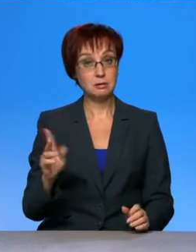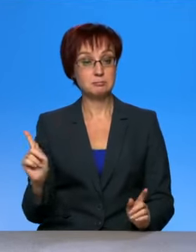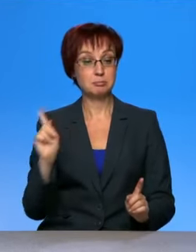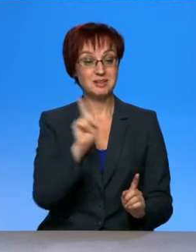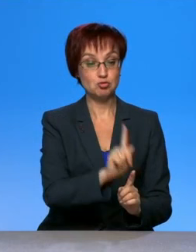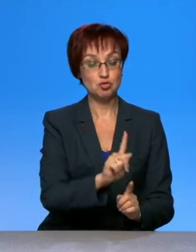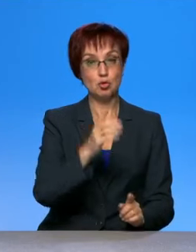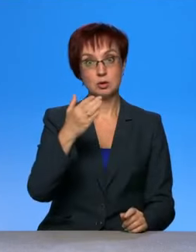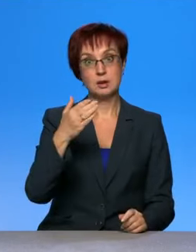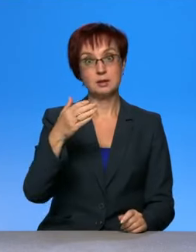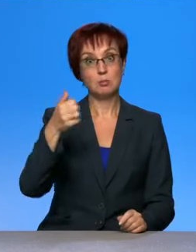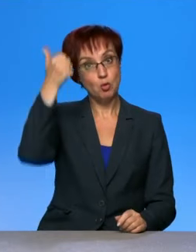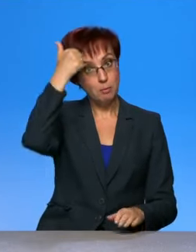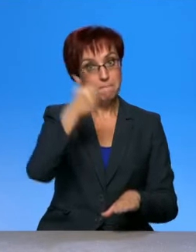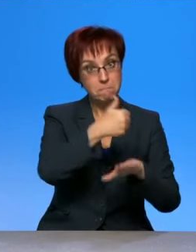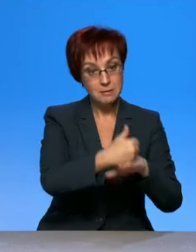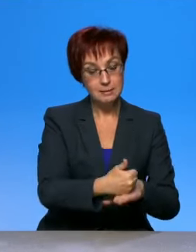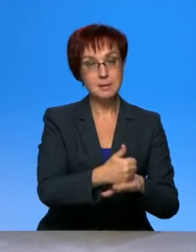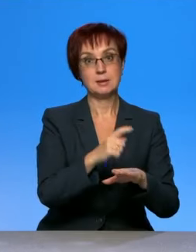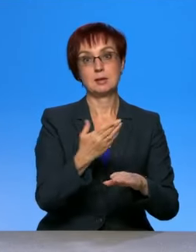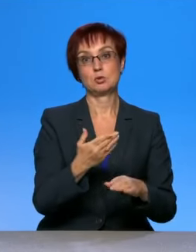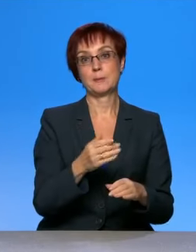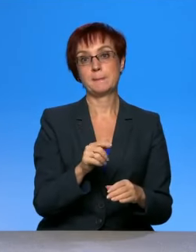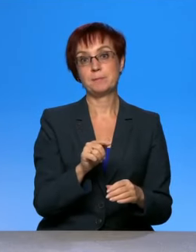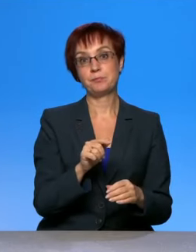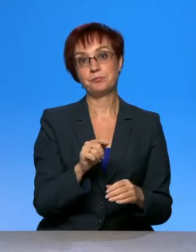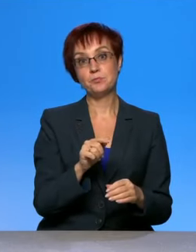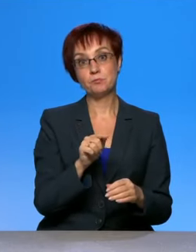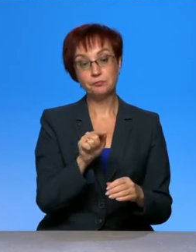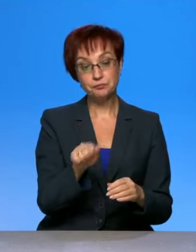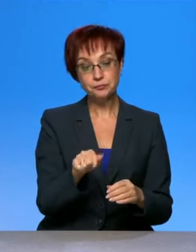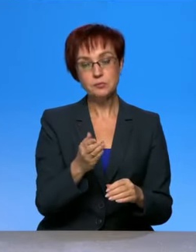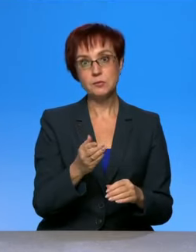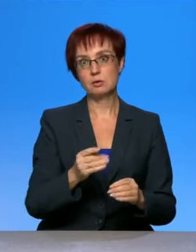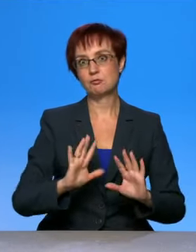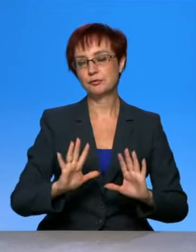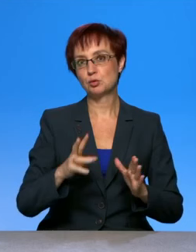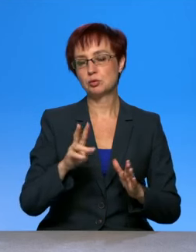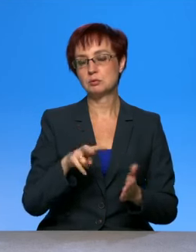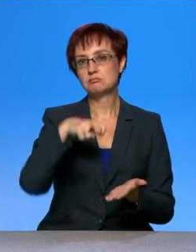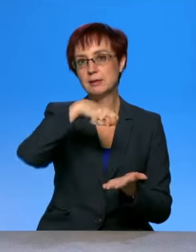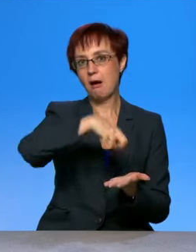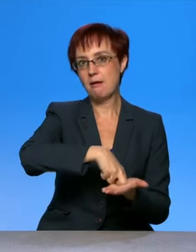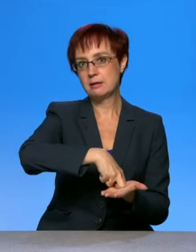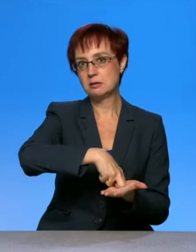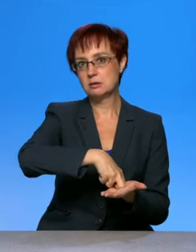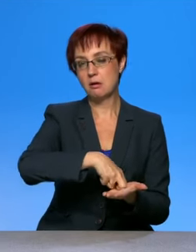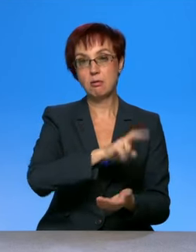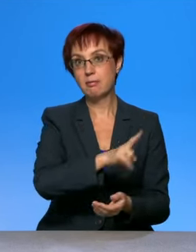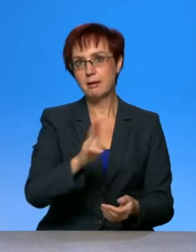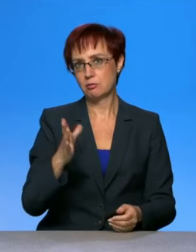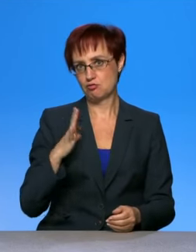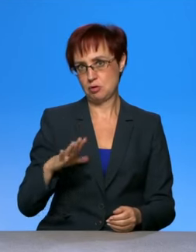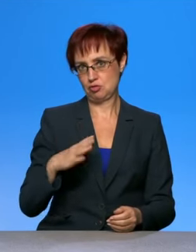не было ни заготовка не продуманной пиар-ход он встал на колени это было движение души Но